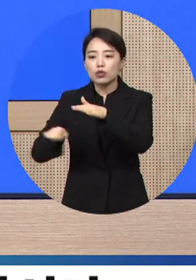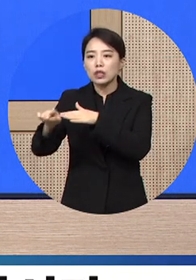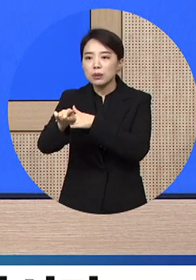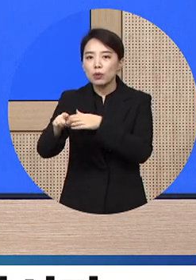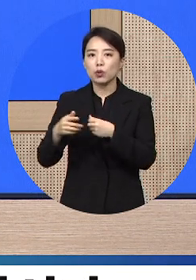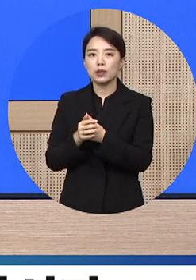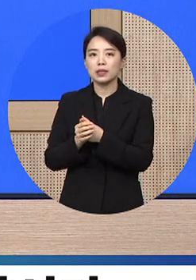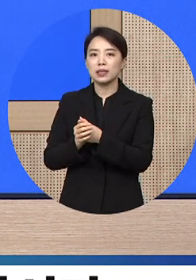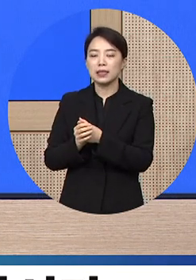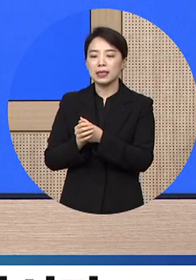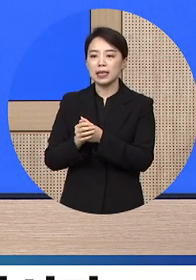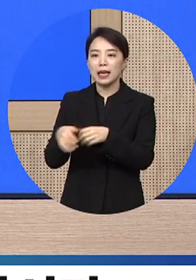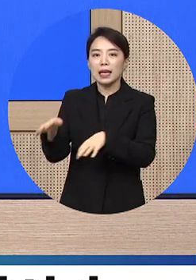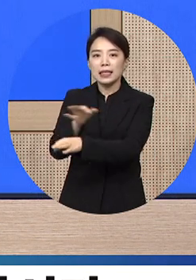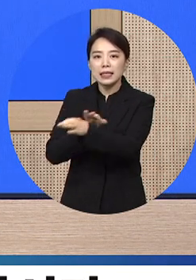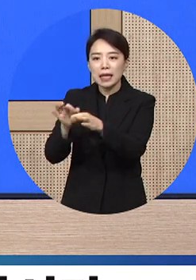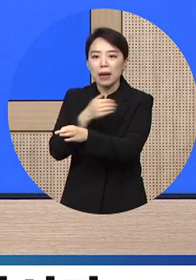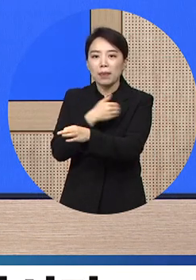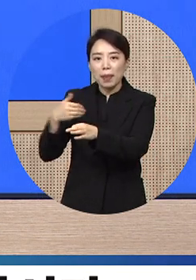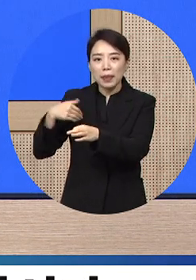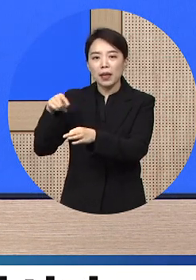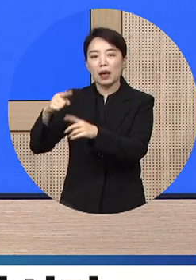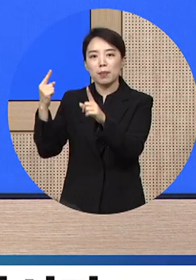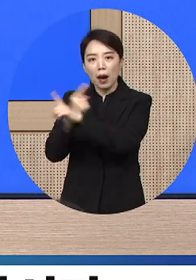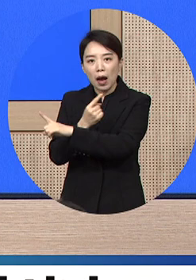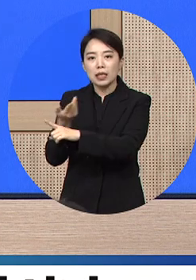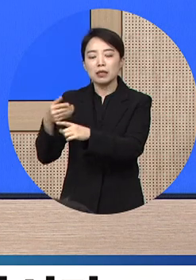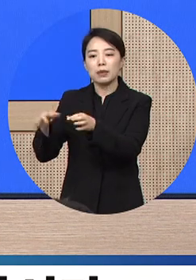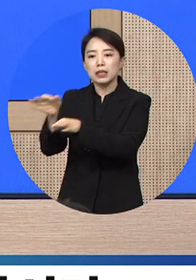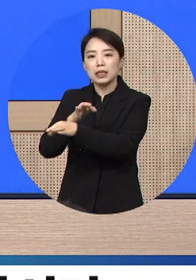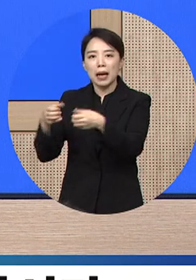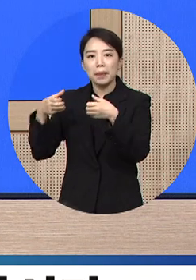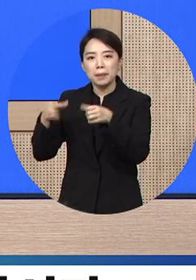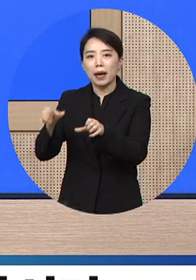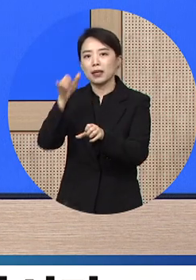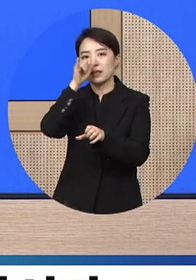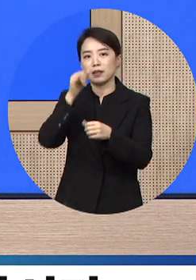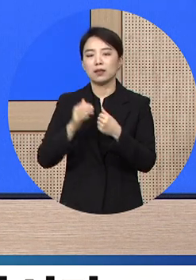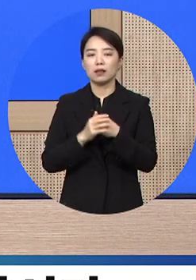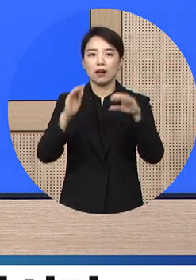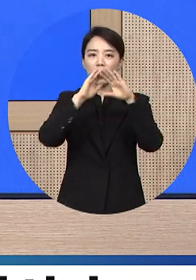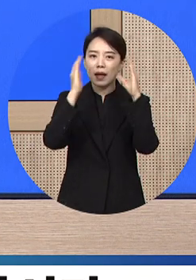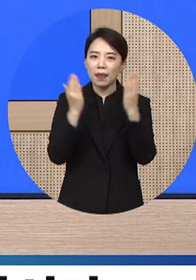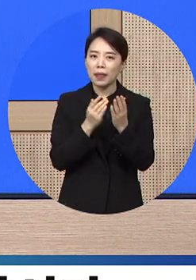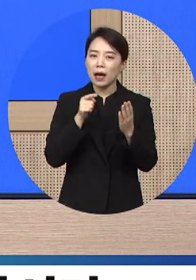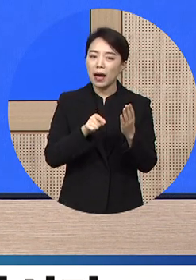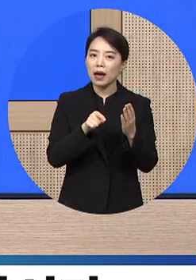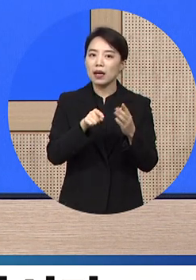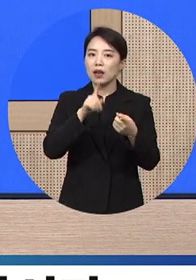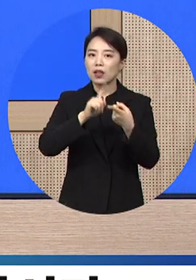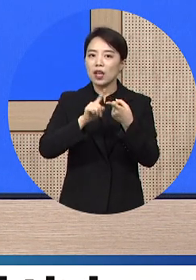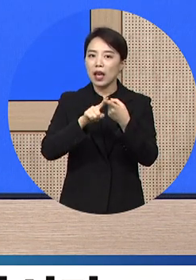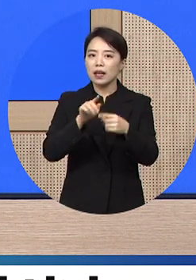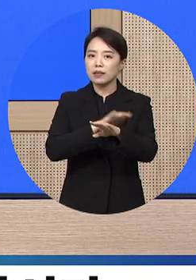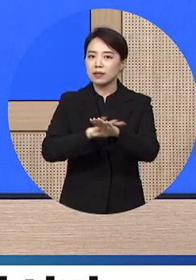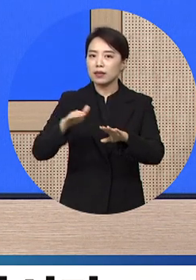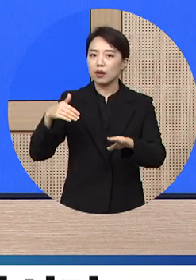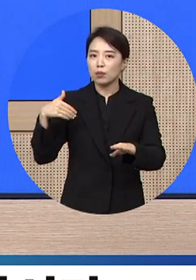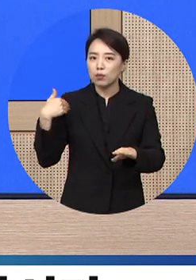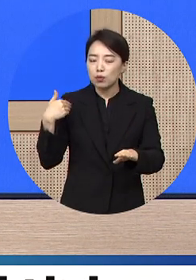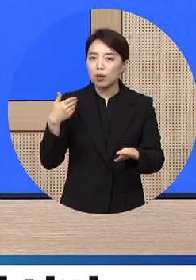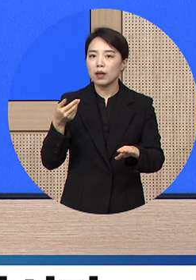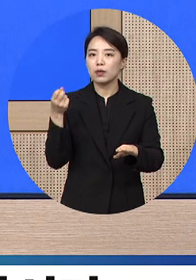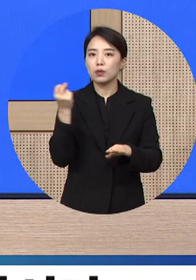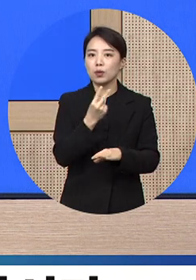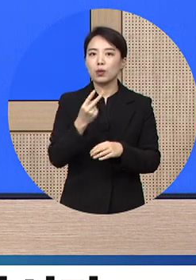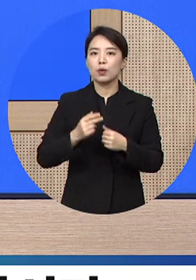시장 만능주의를 깨자고 하면서 종종 시장의 원리를 깨기도 합니다. 다 제대로 시장 원리나 또 이와 같은